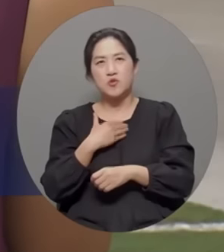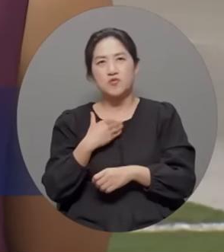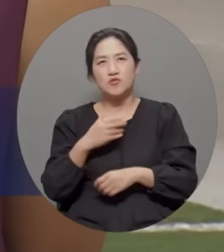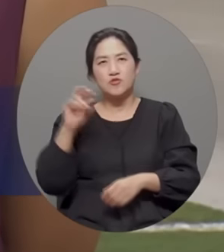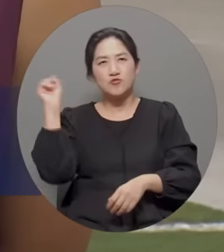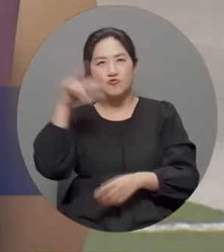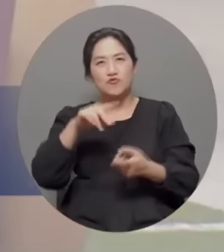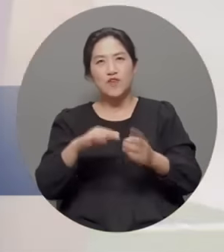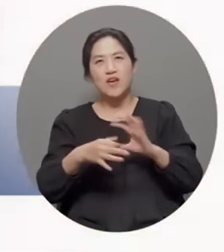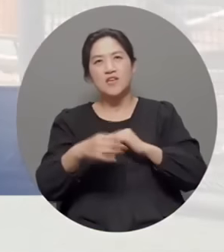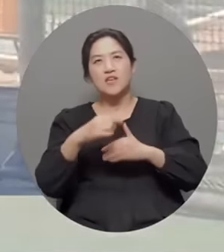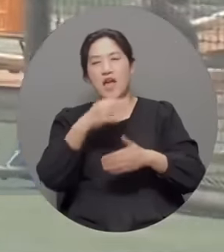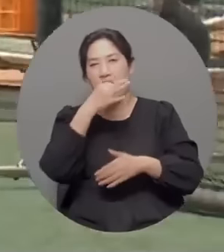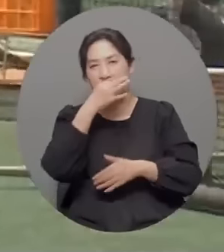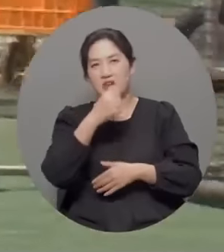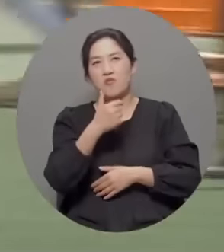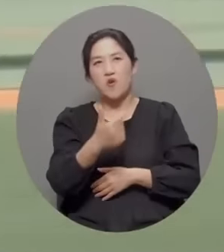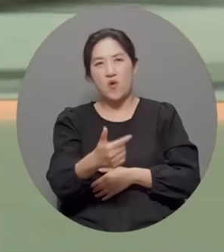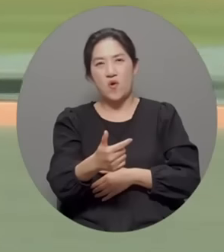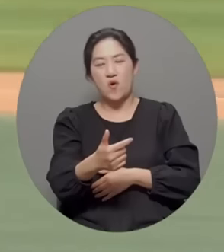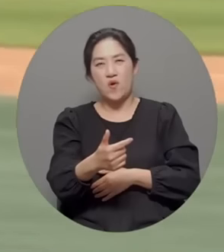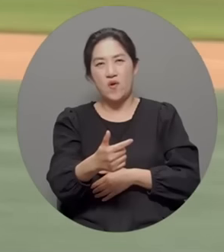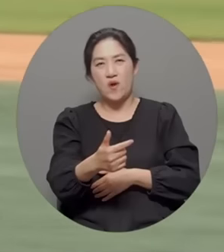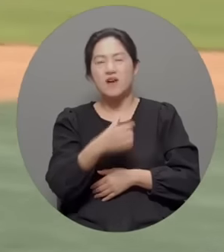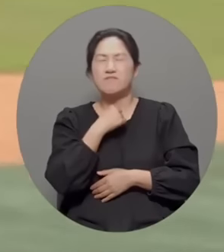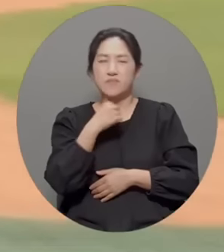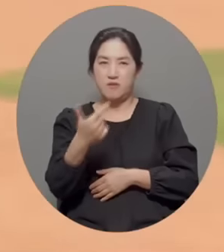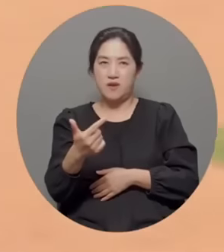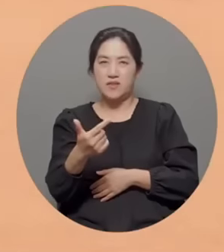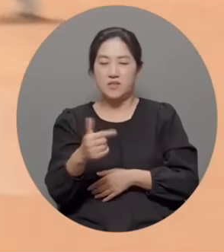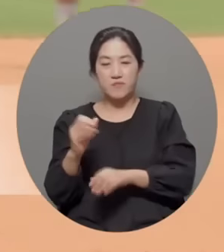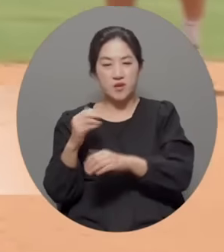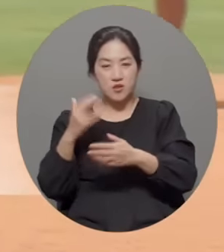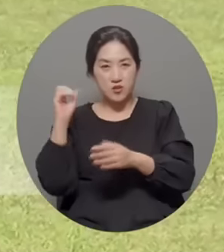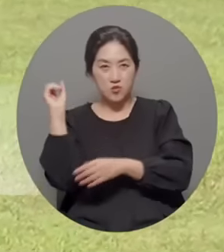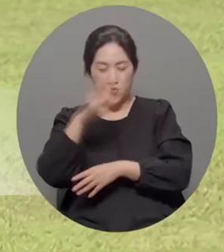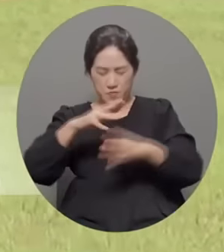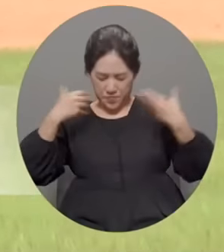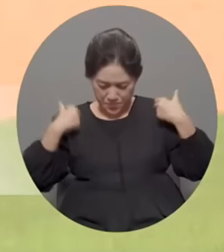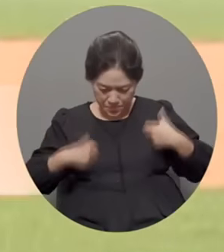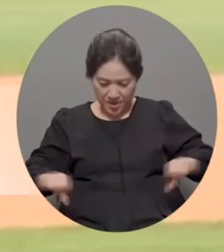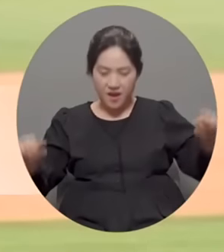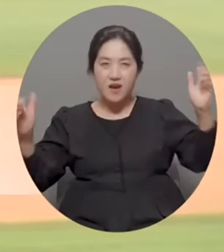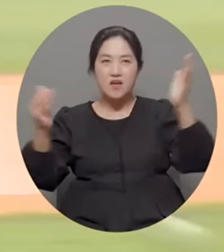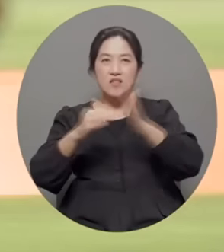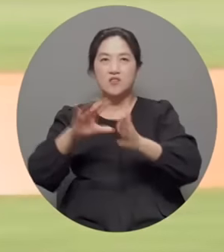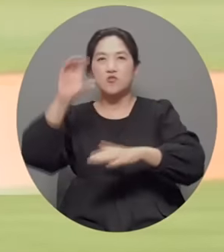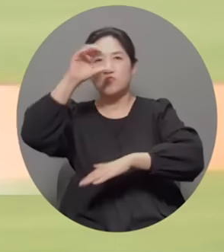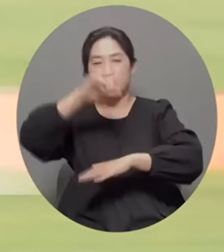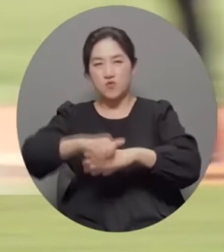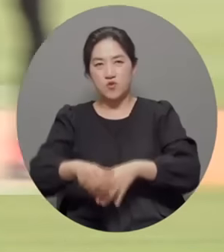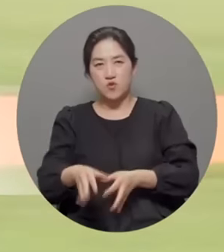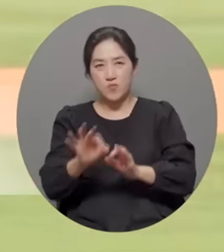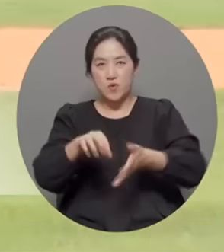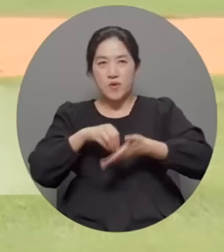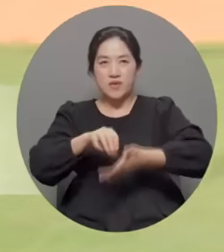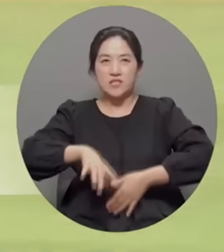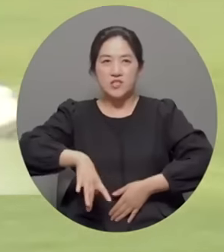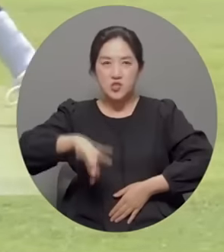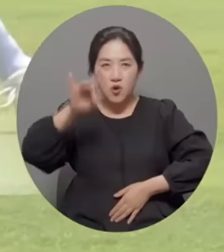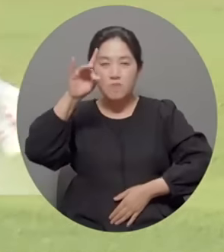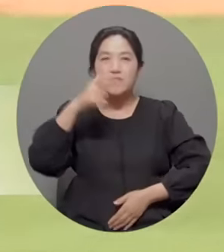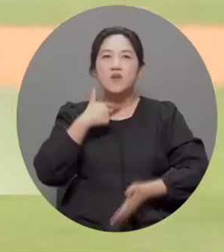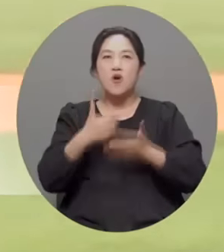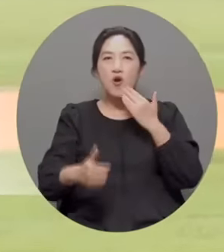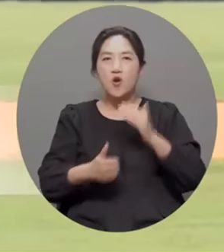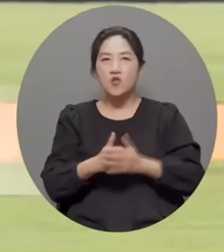투수에 대한 욕심이 크기 때문에. 투수를 완전히 포기한 뒤 나선 첫 훈련. 프로 입단 후 처음으로 경험하는